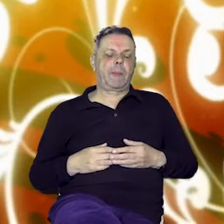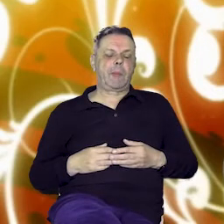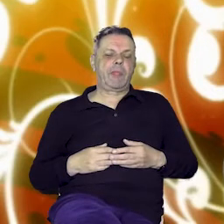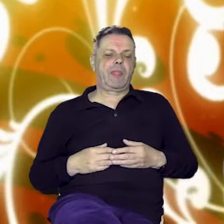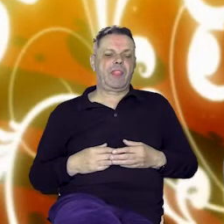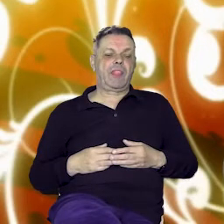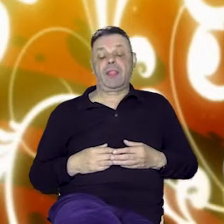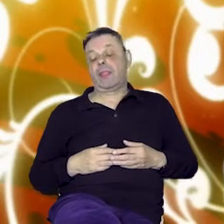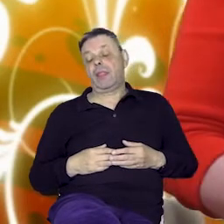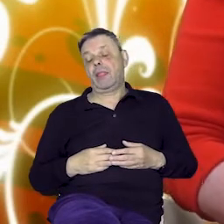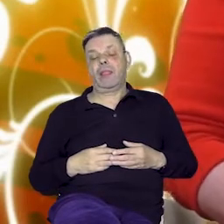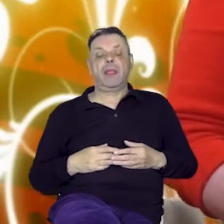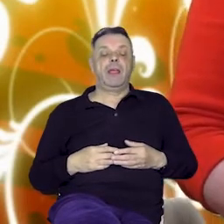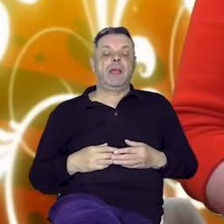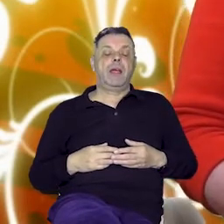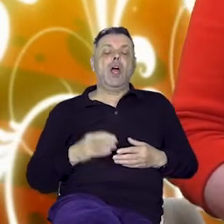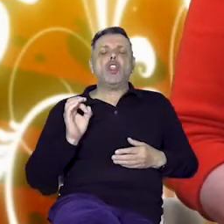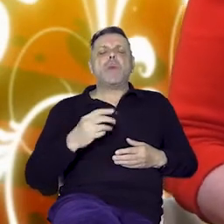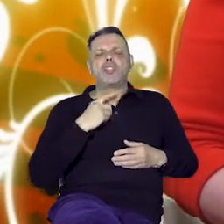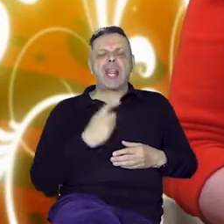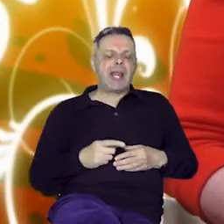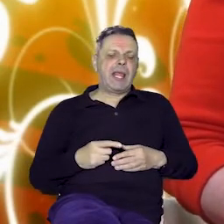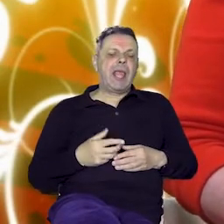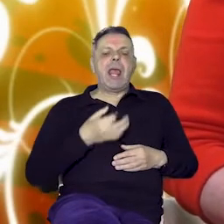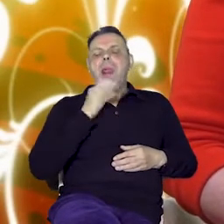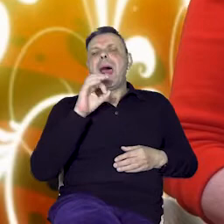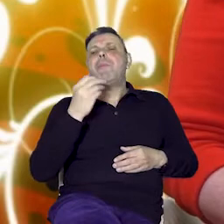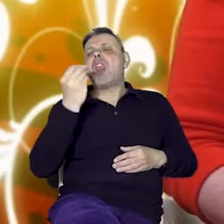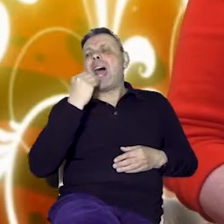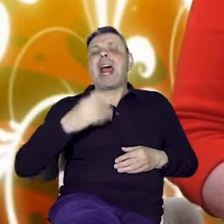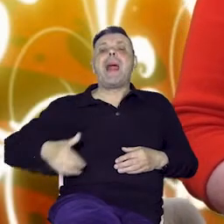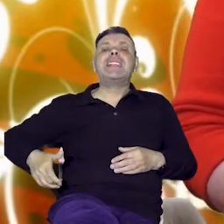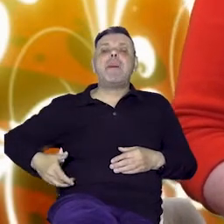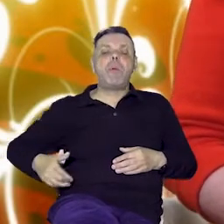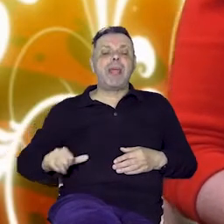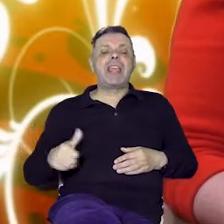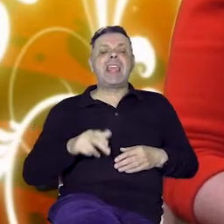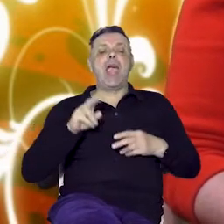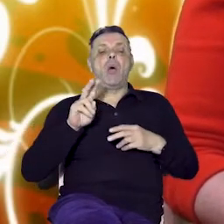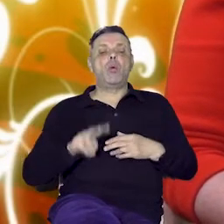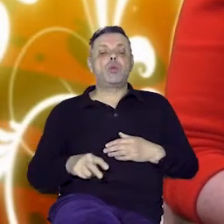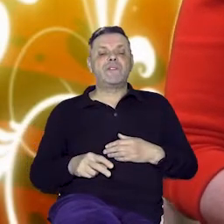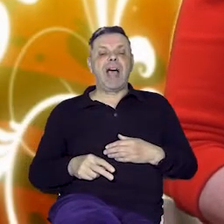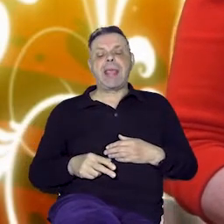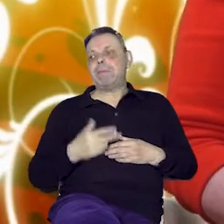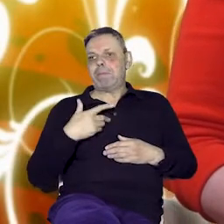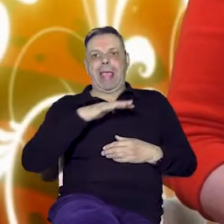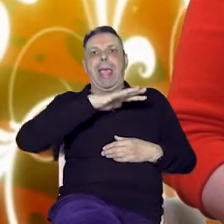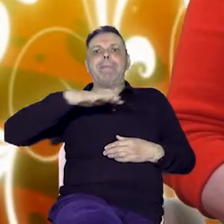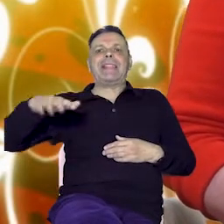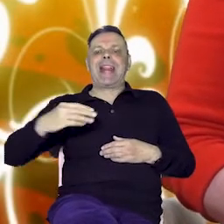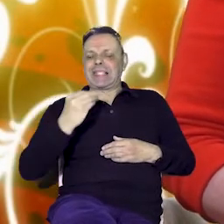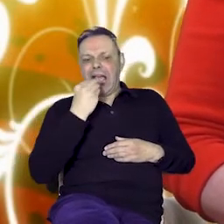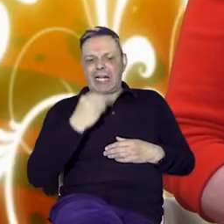to ste također dobro rekli, jer nekako najbolja hrana za bubreg je u stvari mediteranska prehrana.